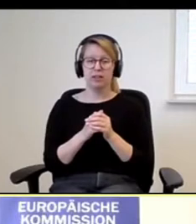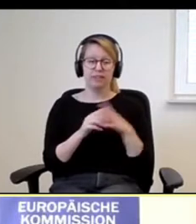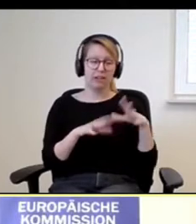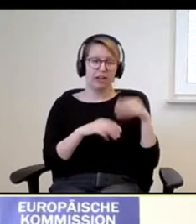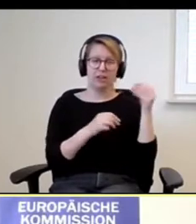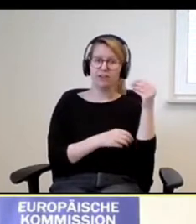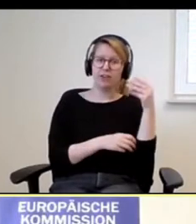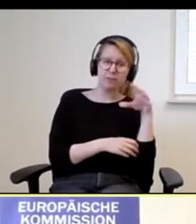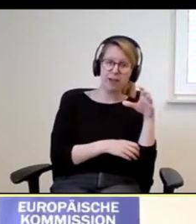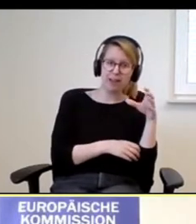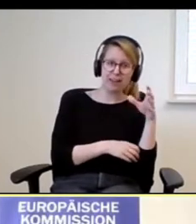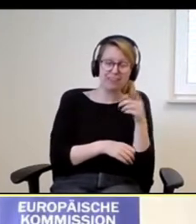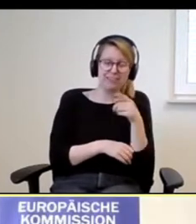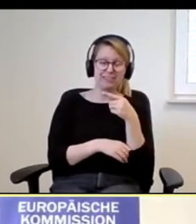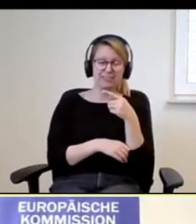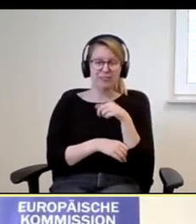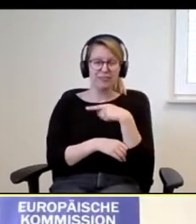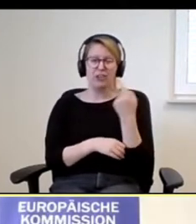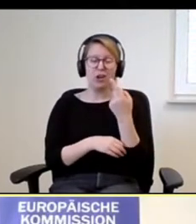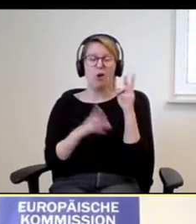Les micros?